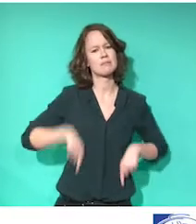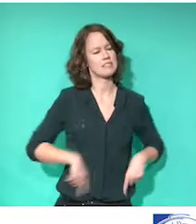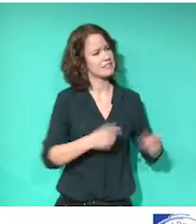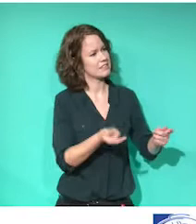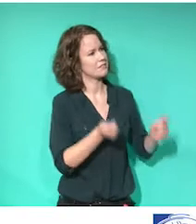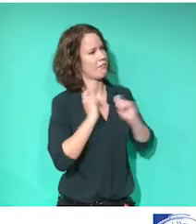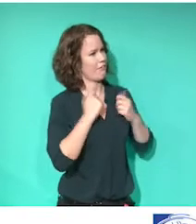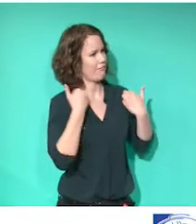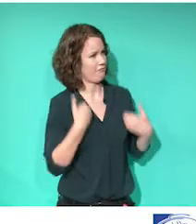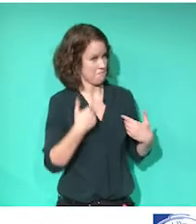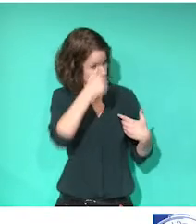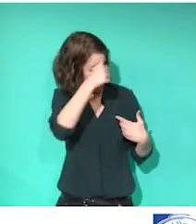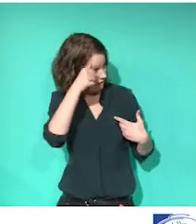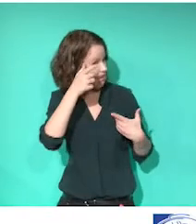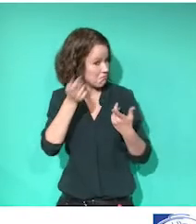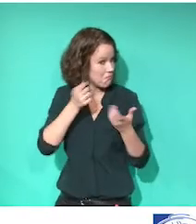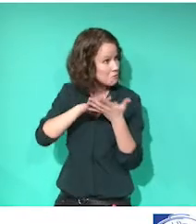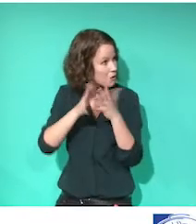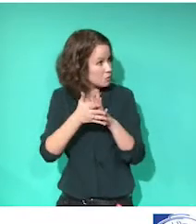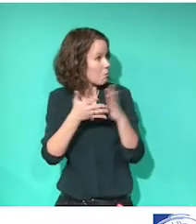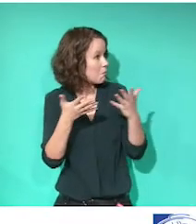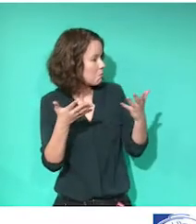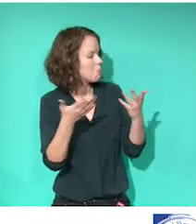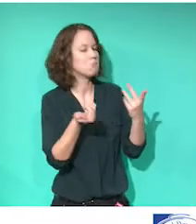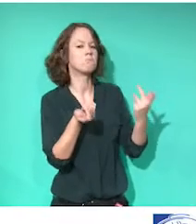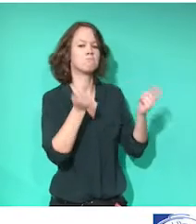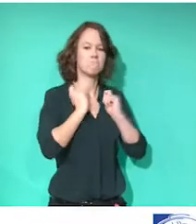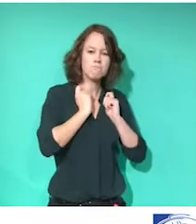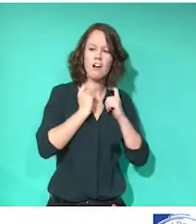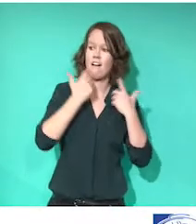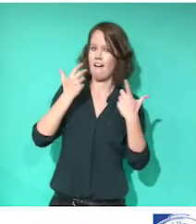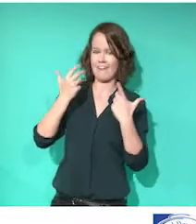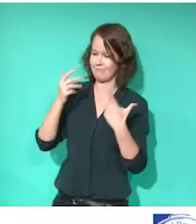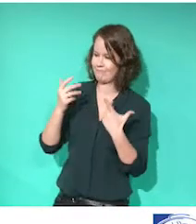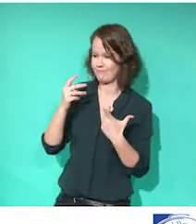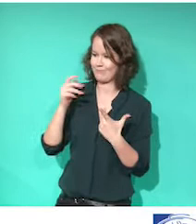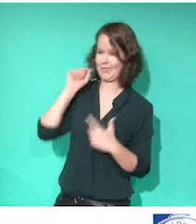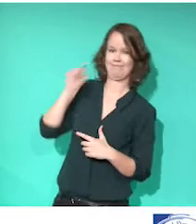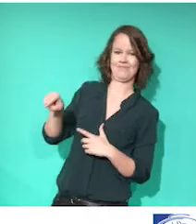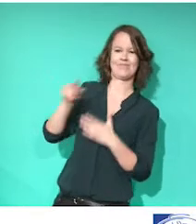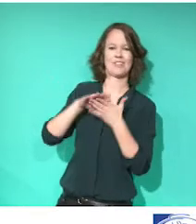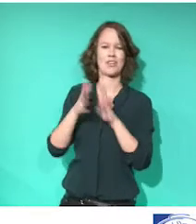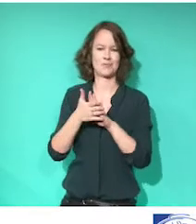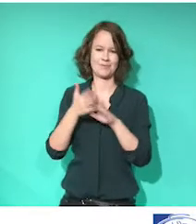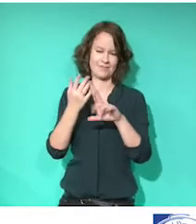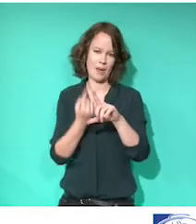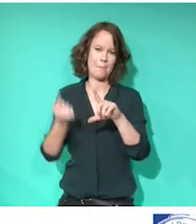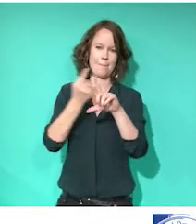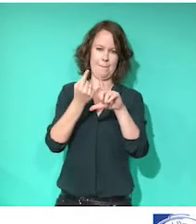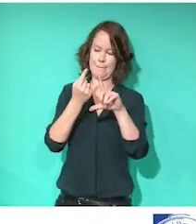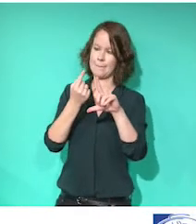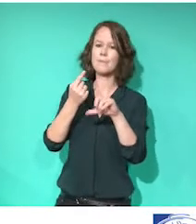m'a demandé d'être l'une des marraines de la campagne Sexisme, pas notre genre, j'ai choisi évidemment de